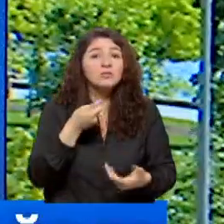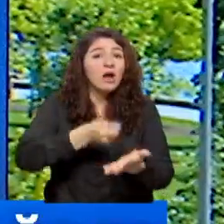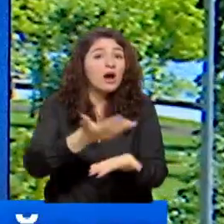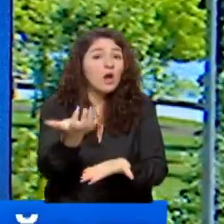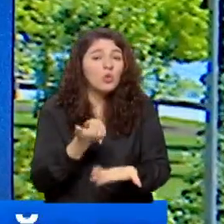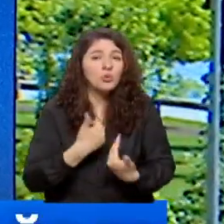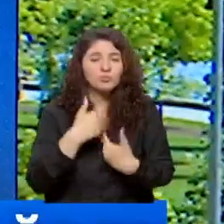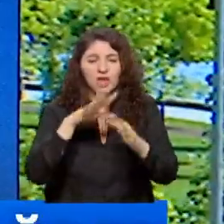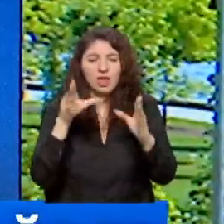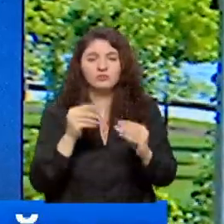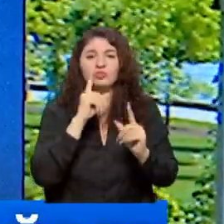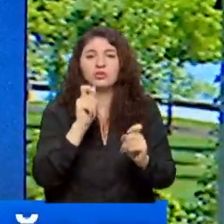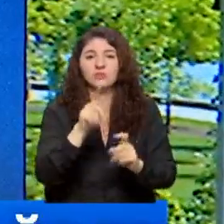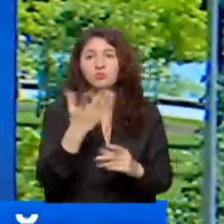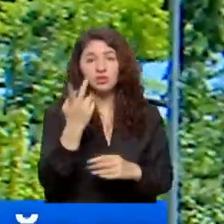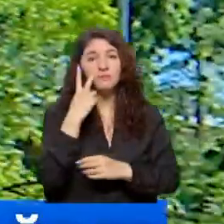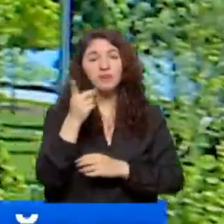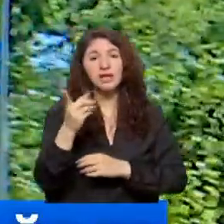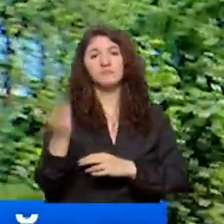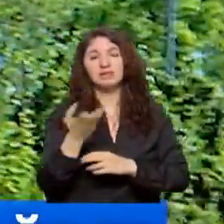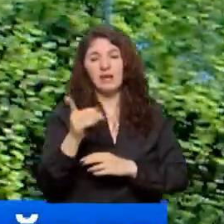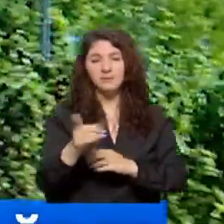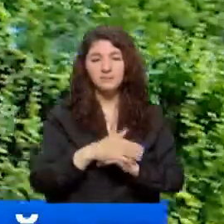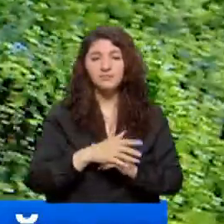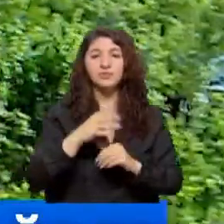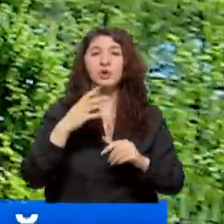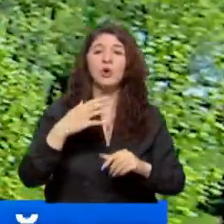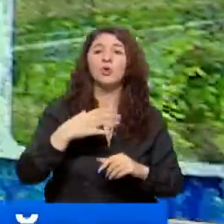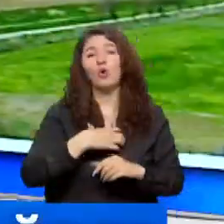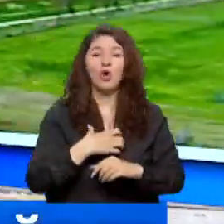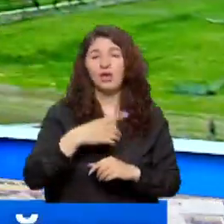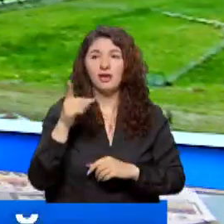kaça satın alabiliyorum bunları da Soracağım işte bakın mesela Konya'dan